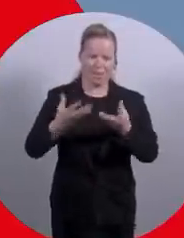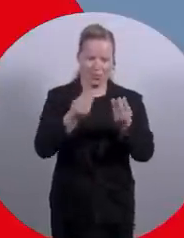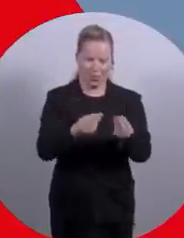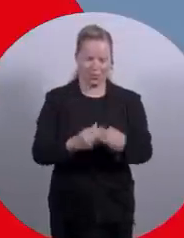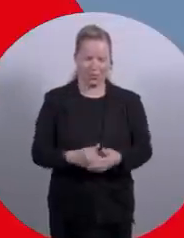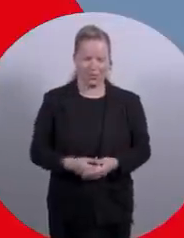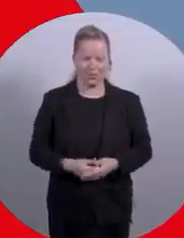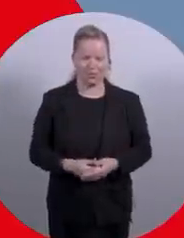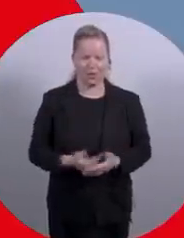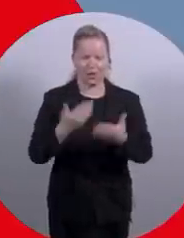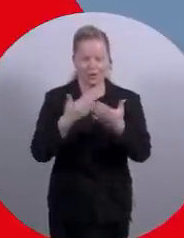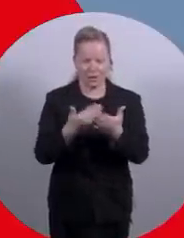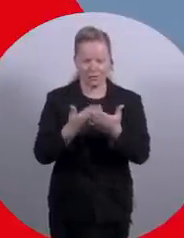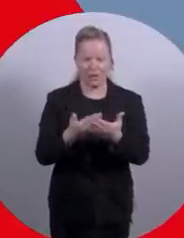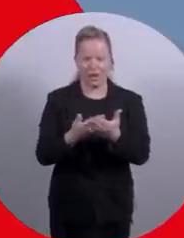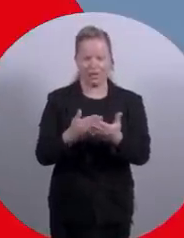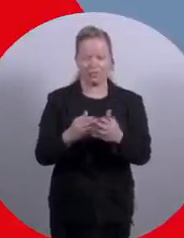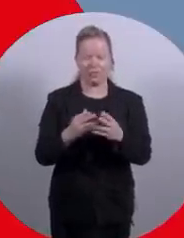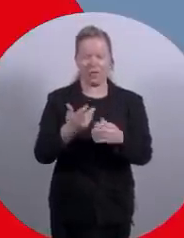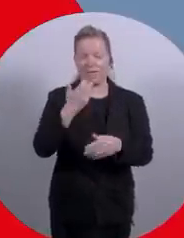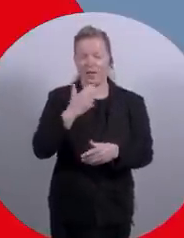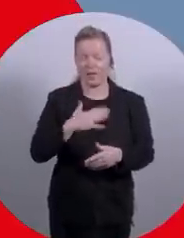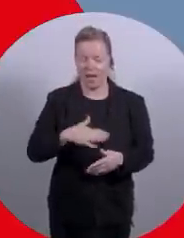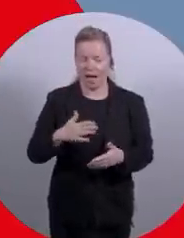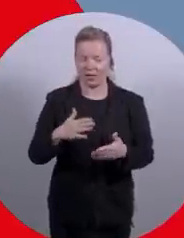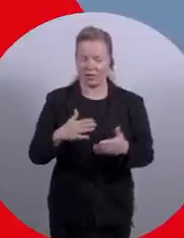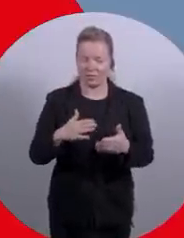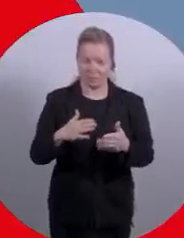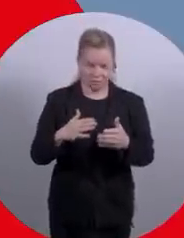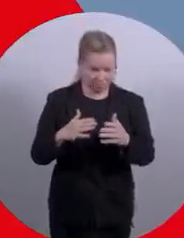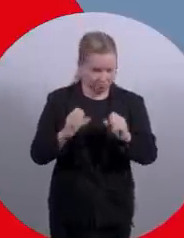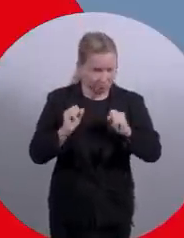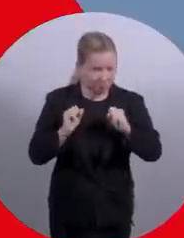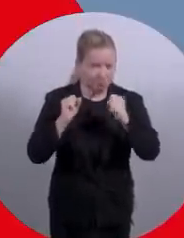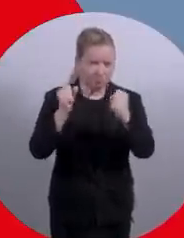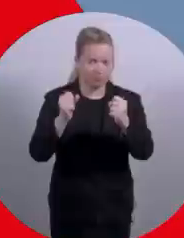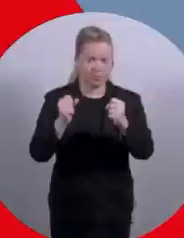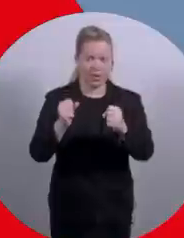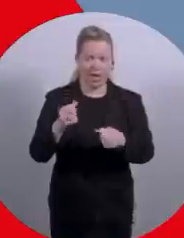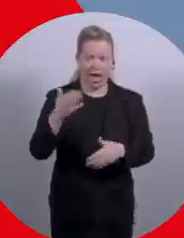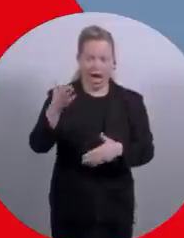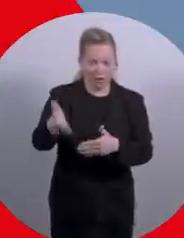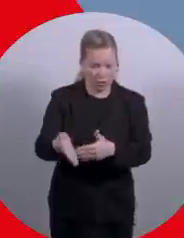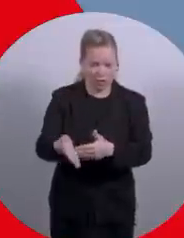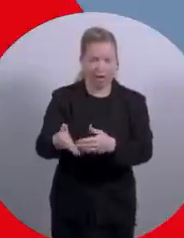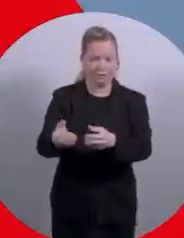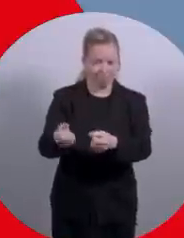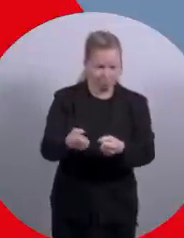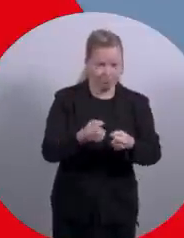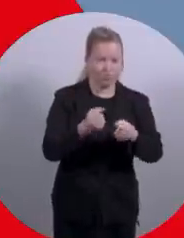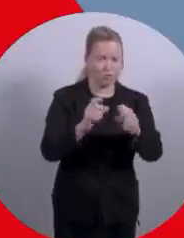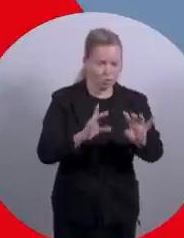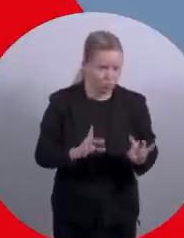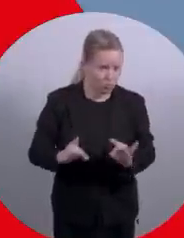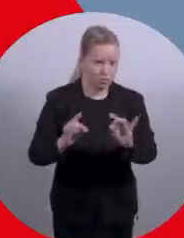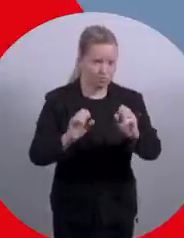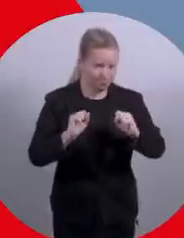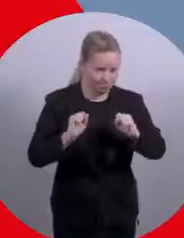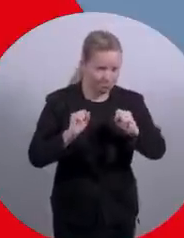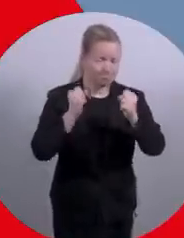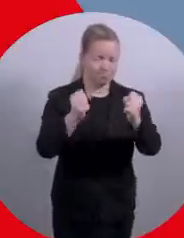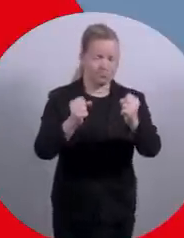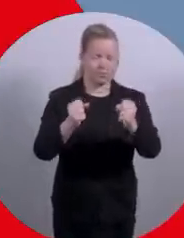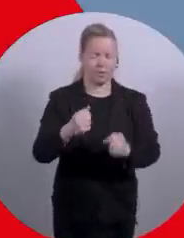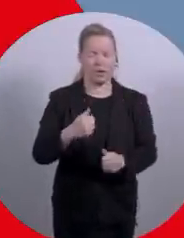möchte ich euch das auf den Weg geben handausstrecken da was tun in die Richtung und das andere was ich unbedingt anbringen möchte